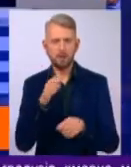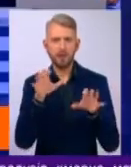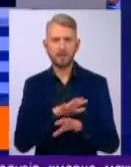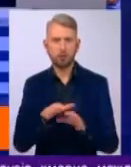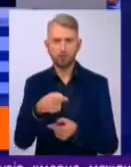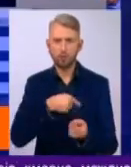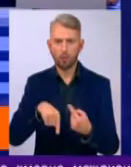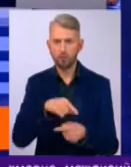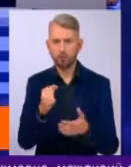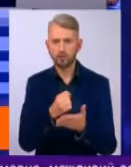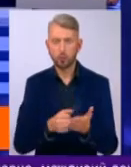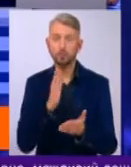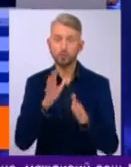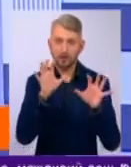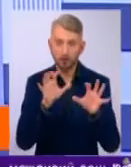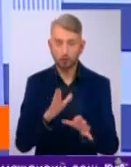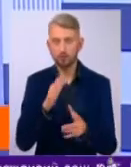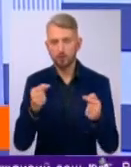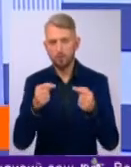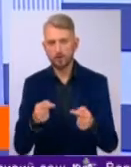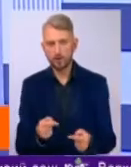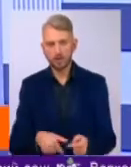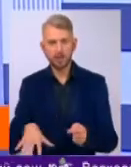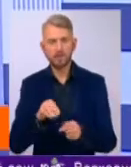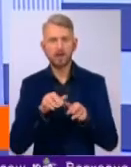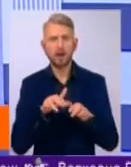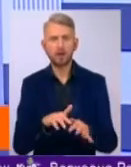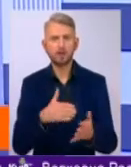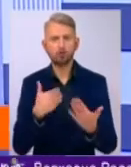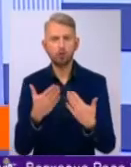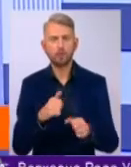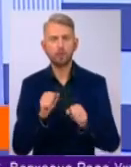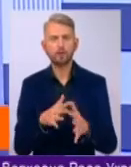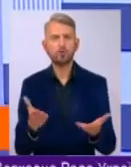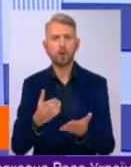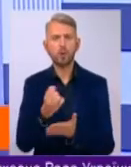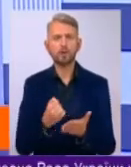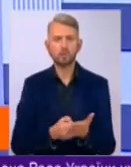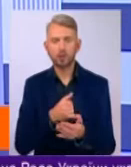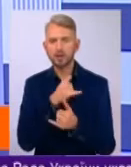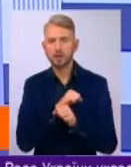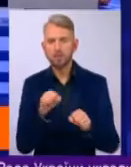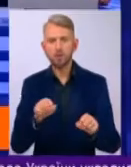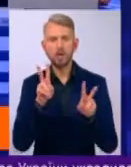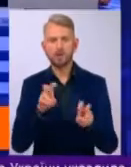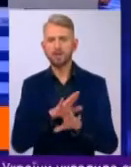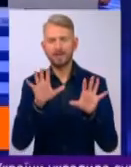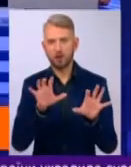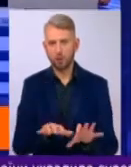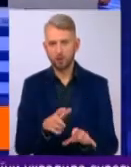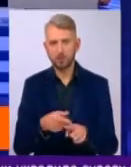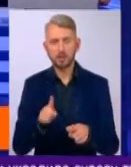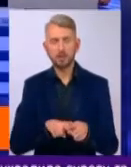обігу зброї, буде закон, будемо визначати. Тому ці акції стосовно здачі якоїсь зброї не можна називати незаконним. Може це